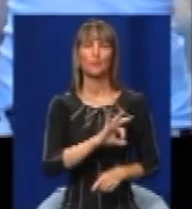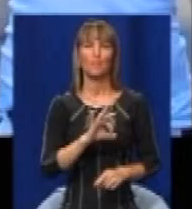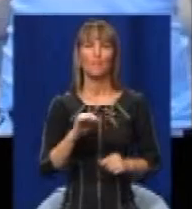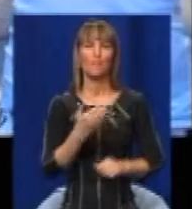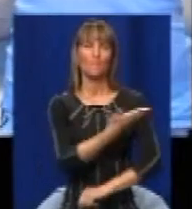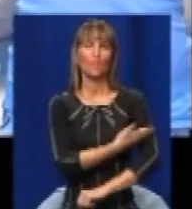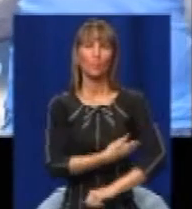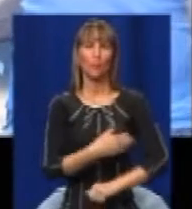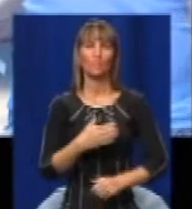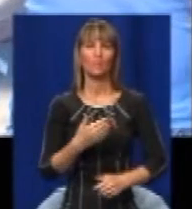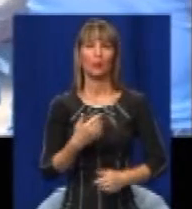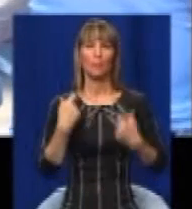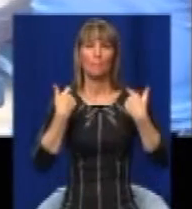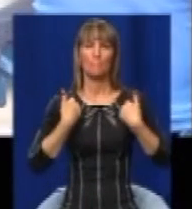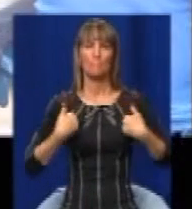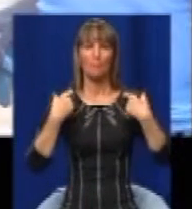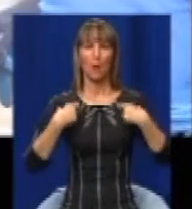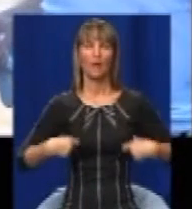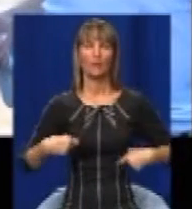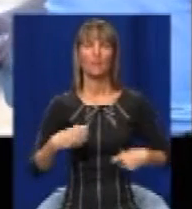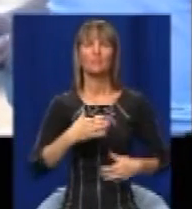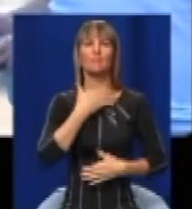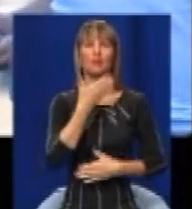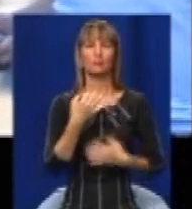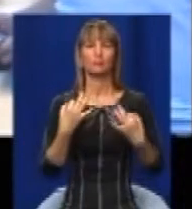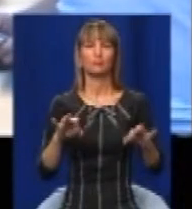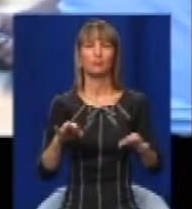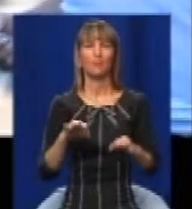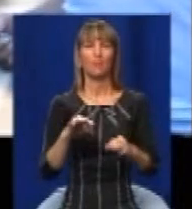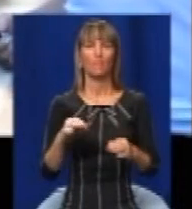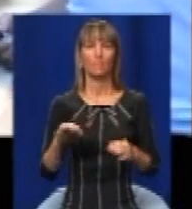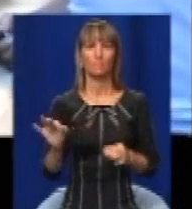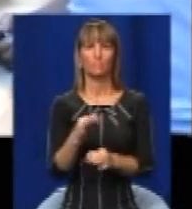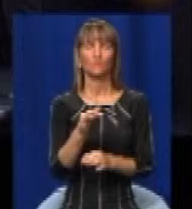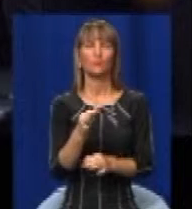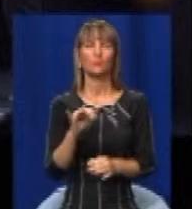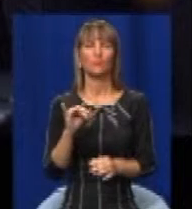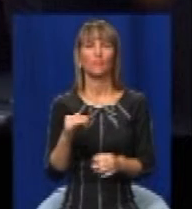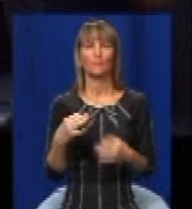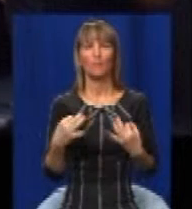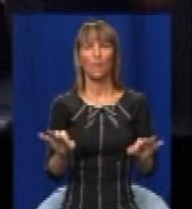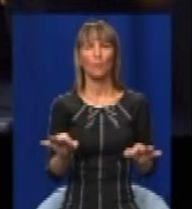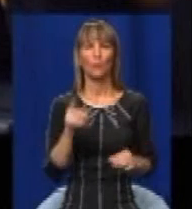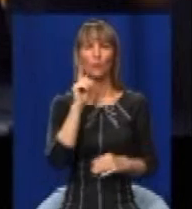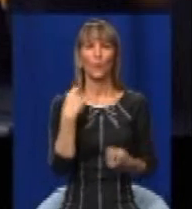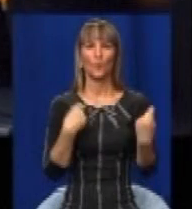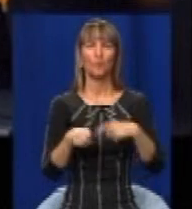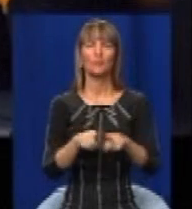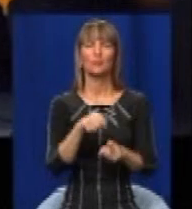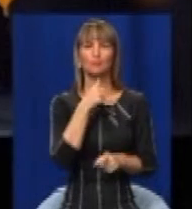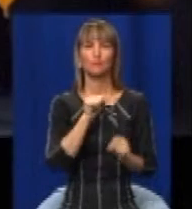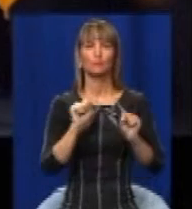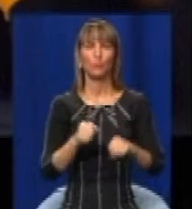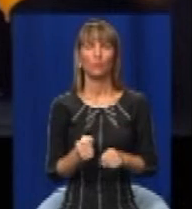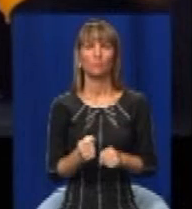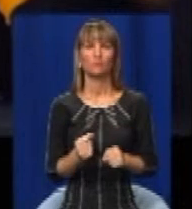футболки, майки, светри вільного крою. В речах присутній ефект потертості і деякої недбалості. Одягнутися таким чином можна,